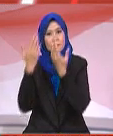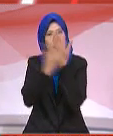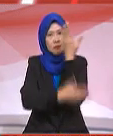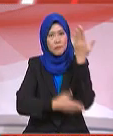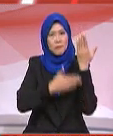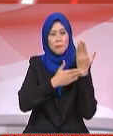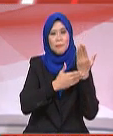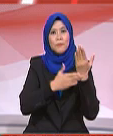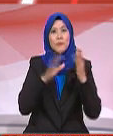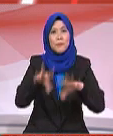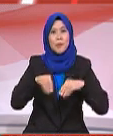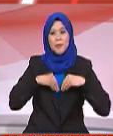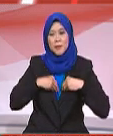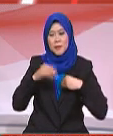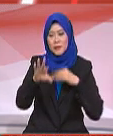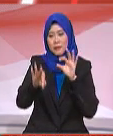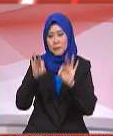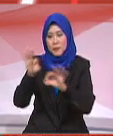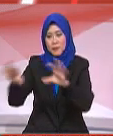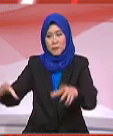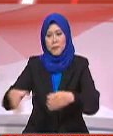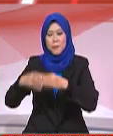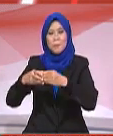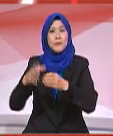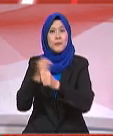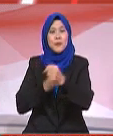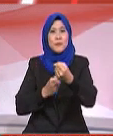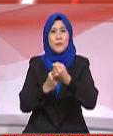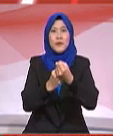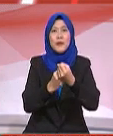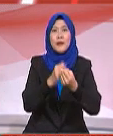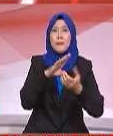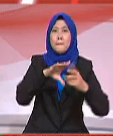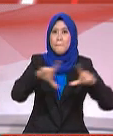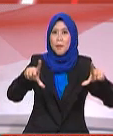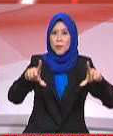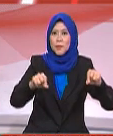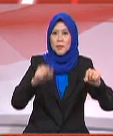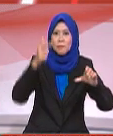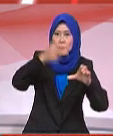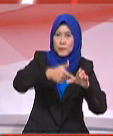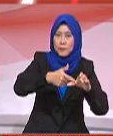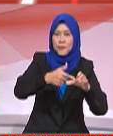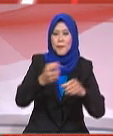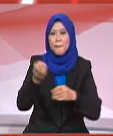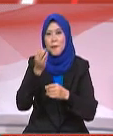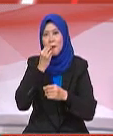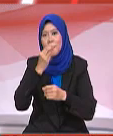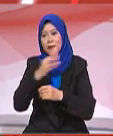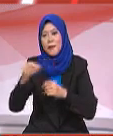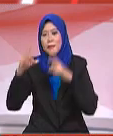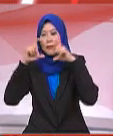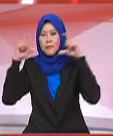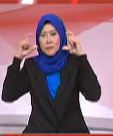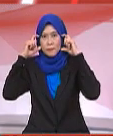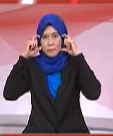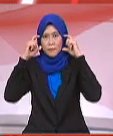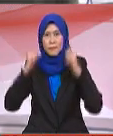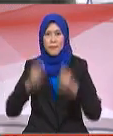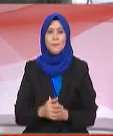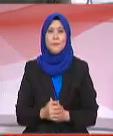negara. Penerima terpilih masing-masing akan menerima sumbangan berupa baucer minyak petrol, makanan serta pelitup separuh